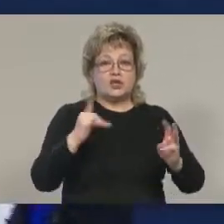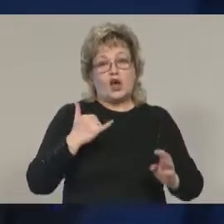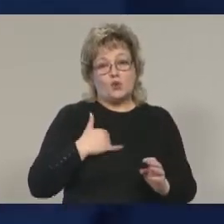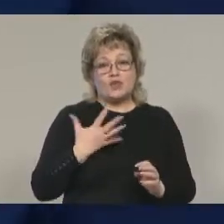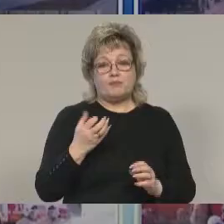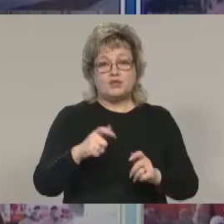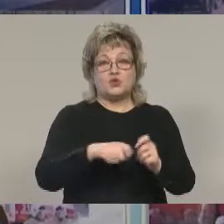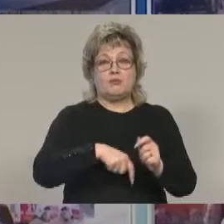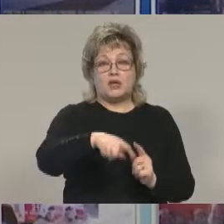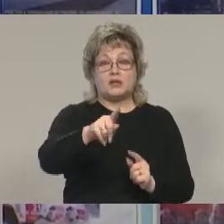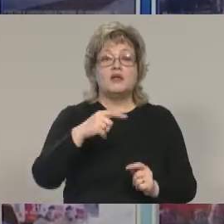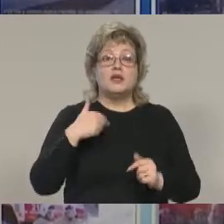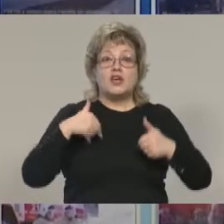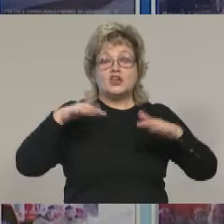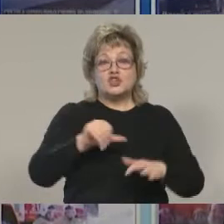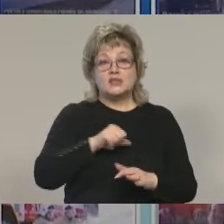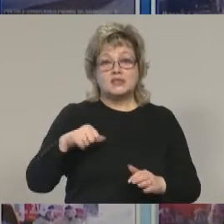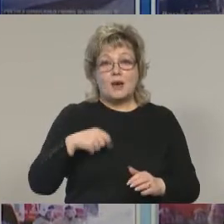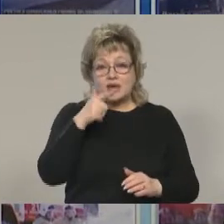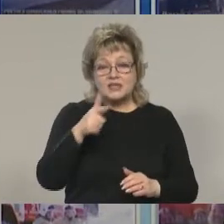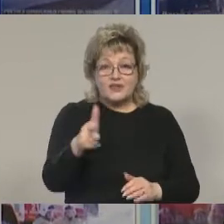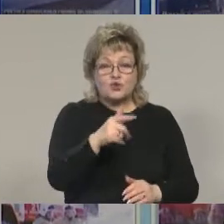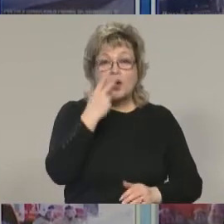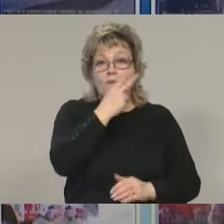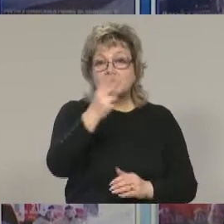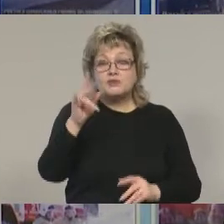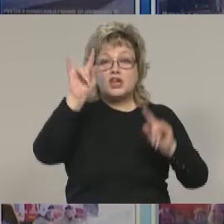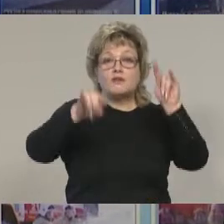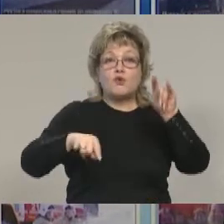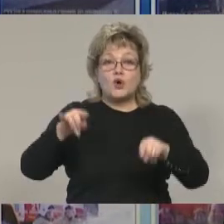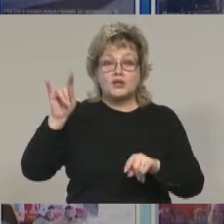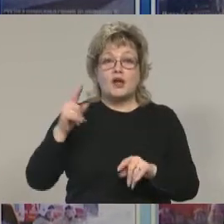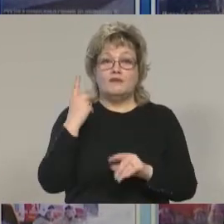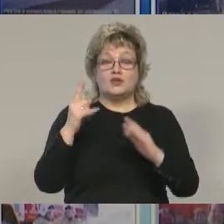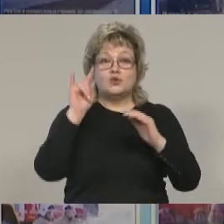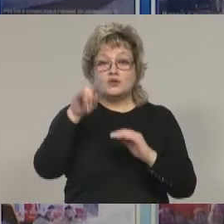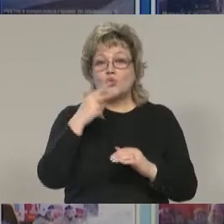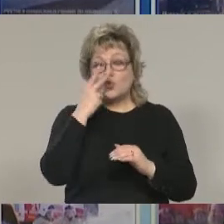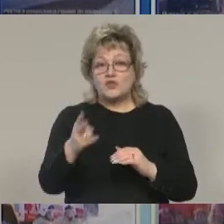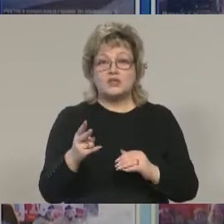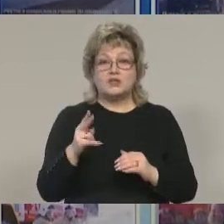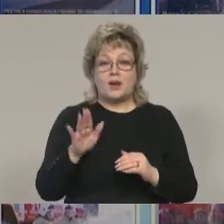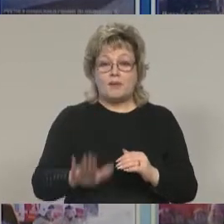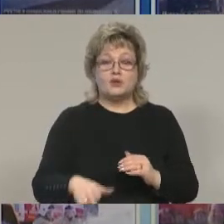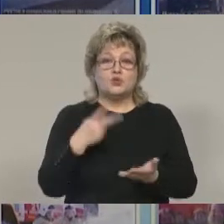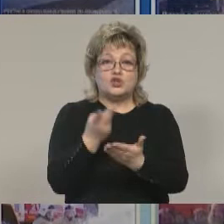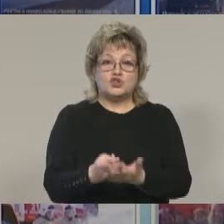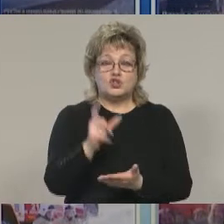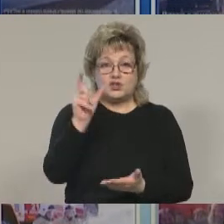500 метров. Решил провести сам разведку. Посмотрел в окна, в одном из окон обнаружил, что на полу лежит человек.